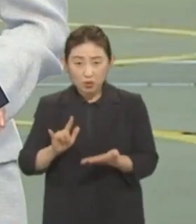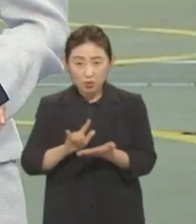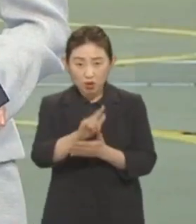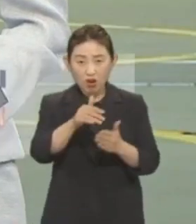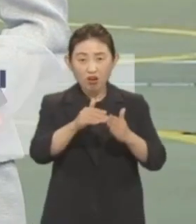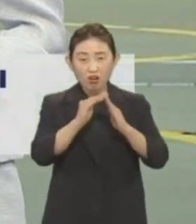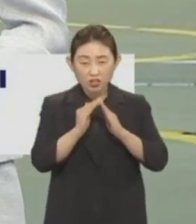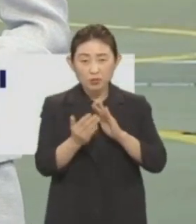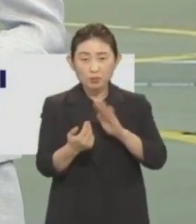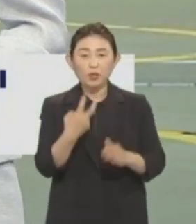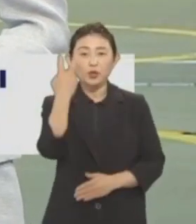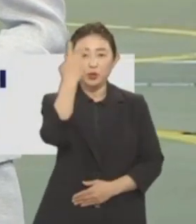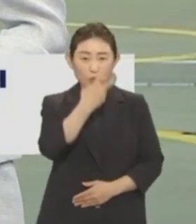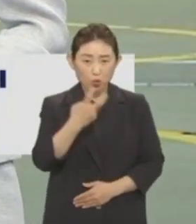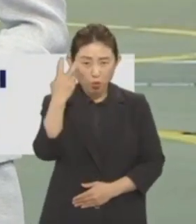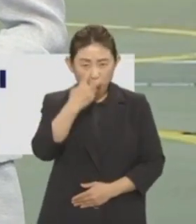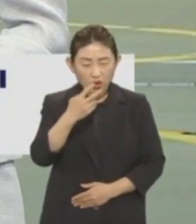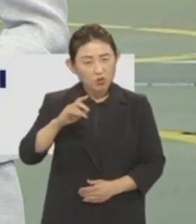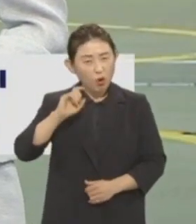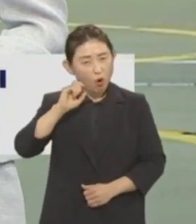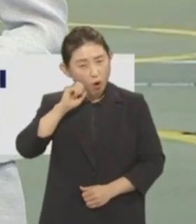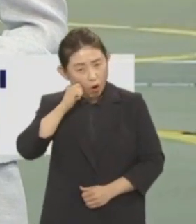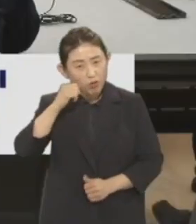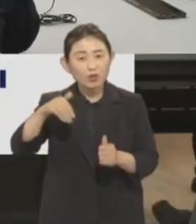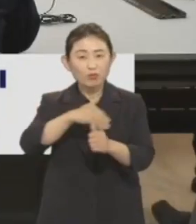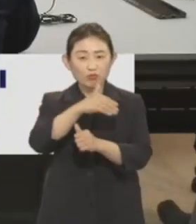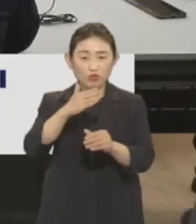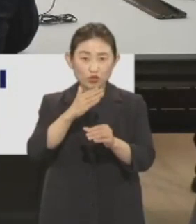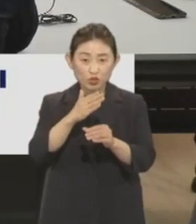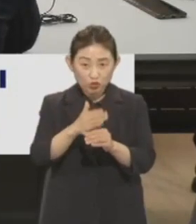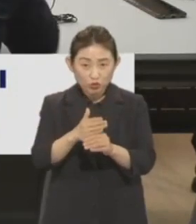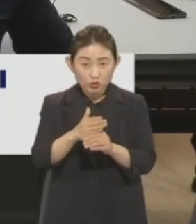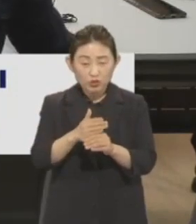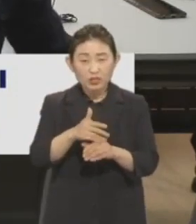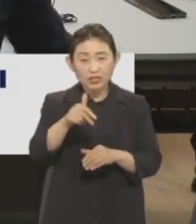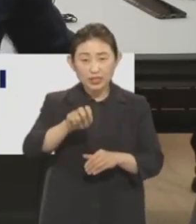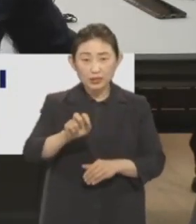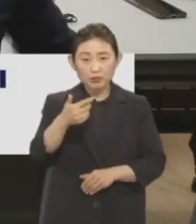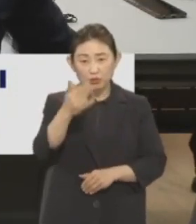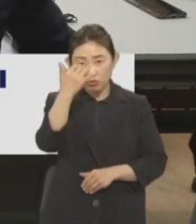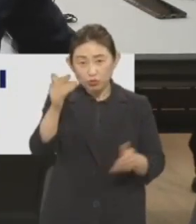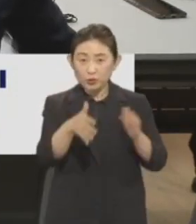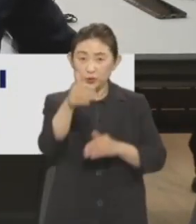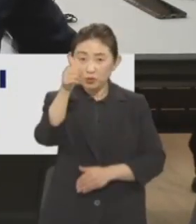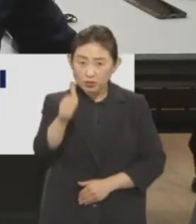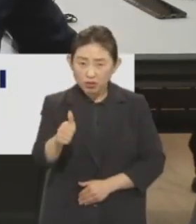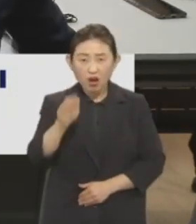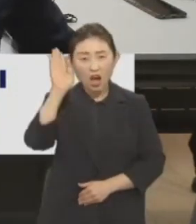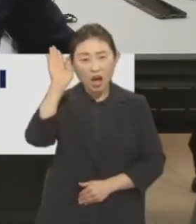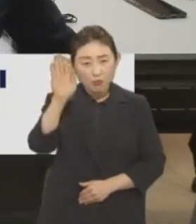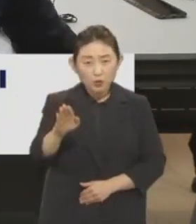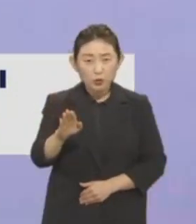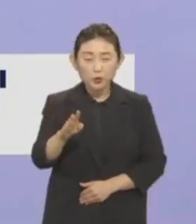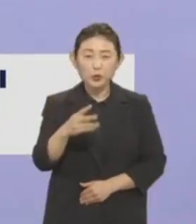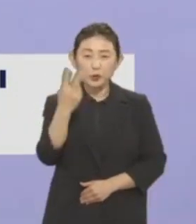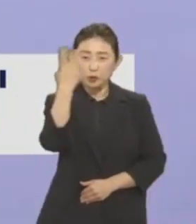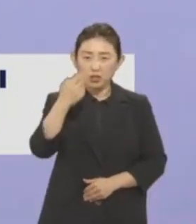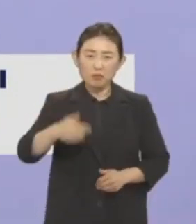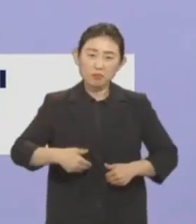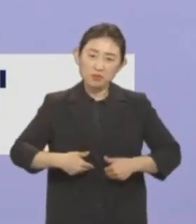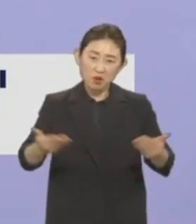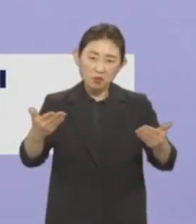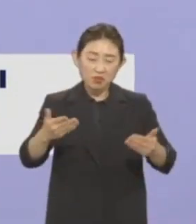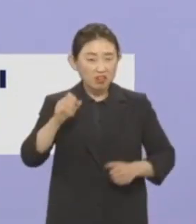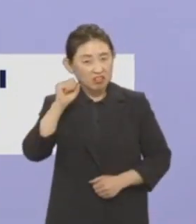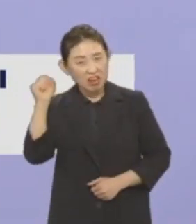서산공항 건설 예비타당성 조사가 부정적으로 흐르고 있다는 언론 보도와 관련해 김태음 충남지사는 앞으로는 예타의